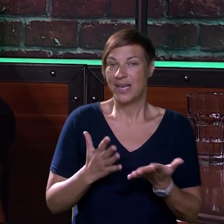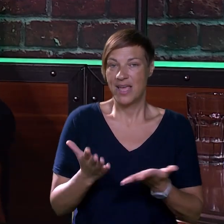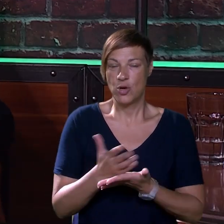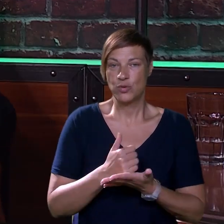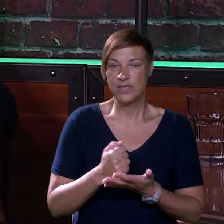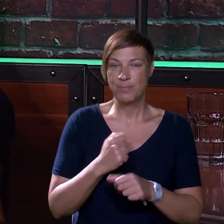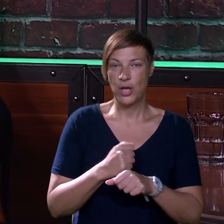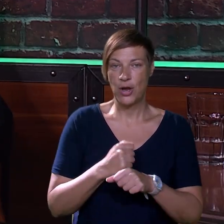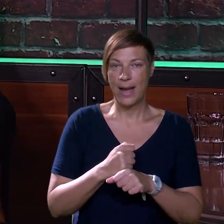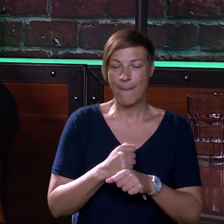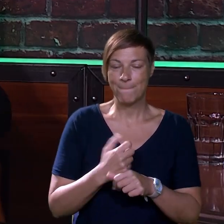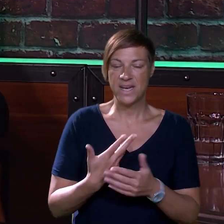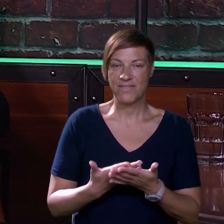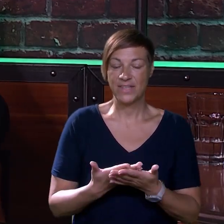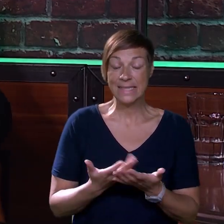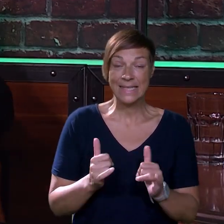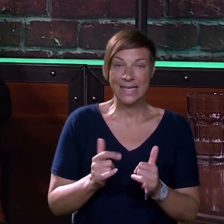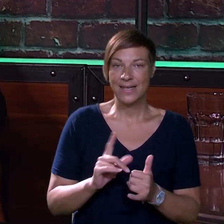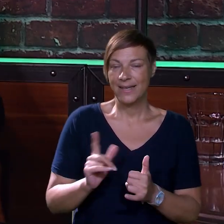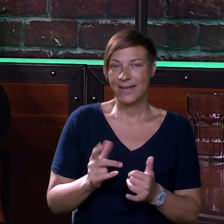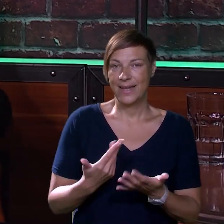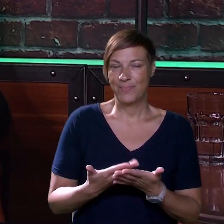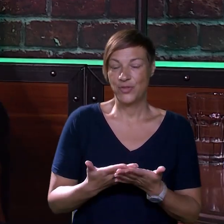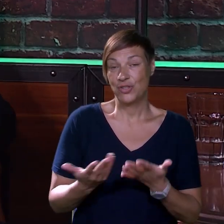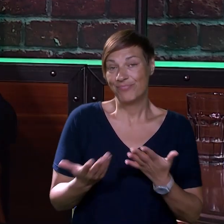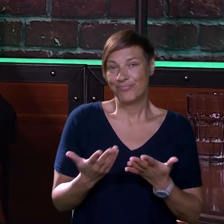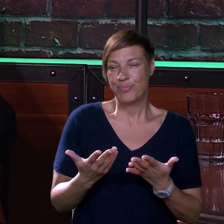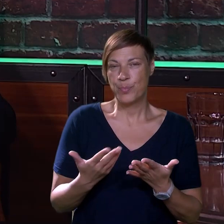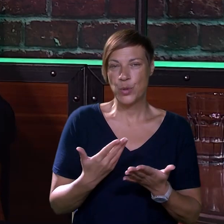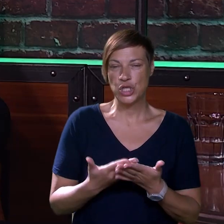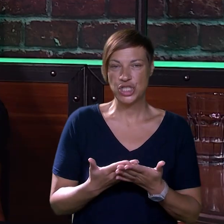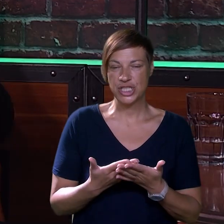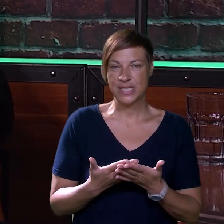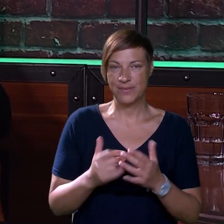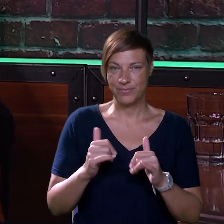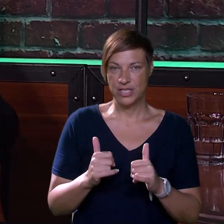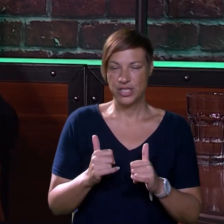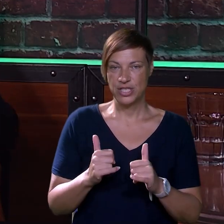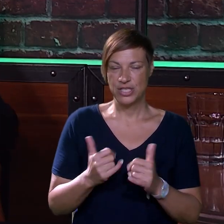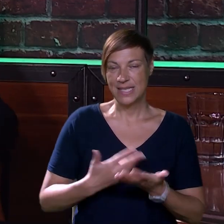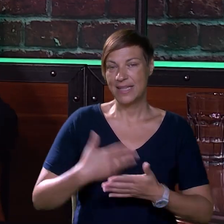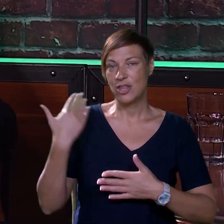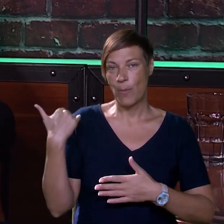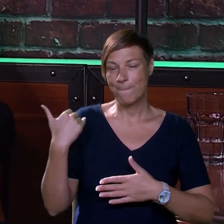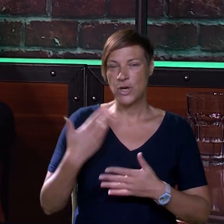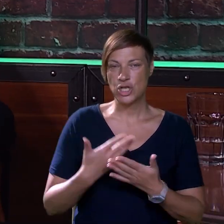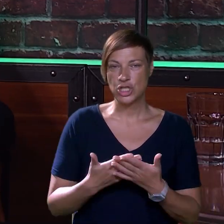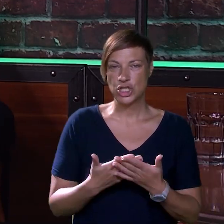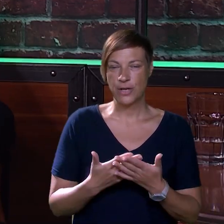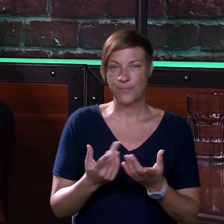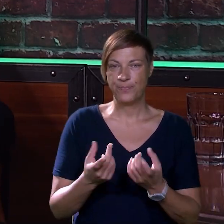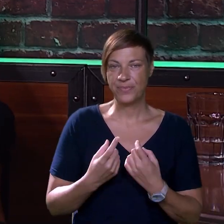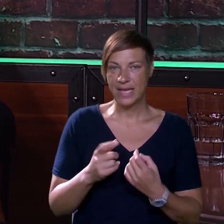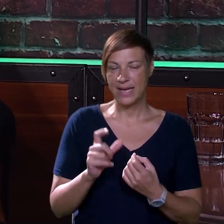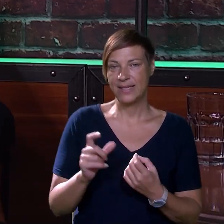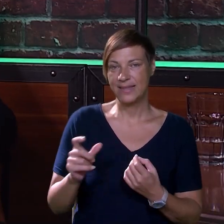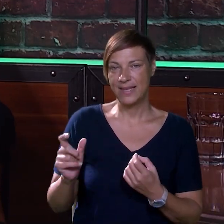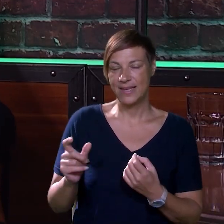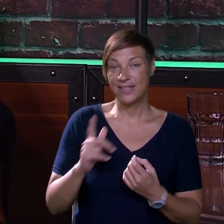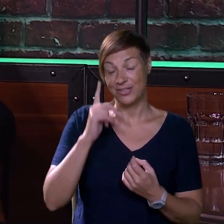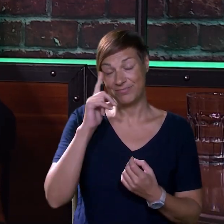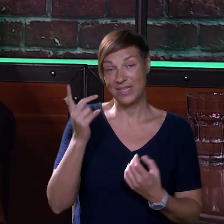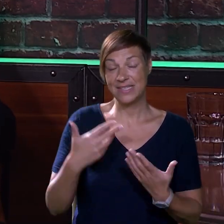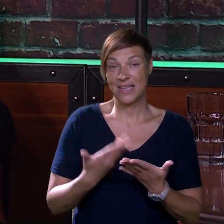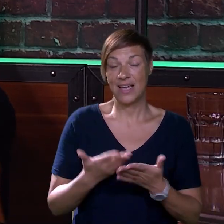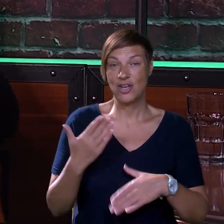uspio nešto napraviti ovako ambiciozan ili ne. Eto, to je možda nešto šta sada je to prošlo, ali taj dio, eto, ne